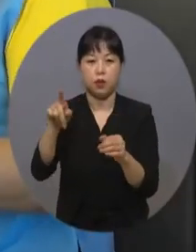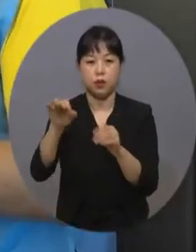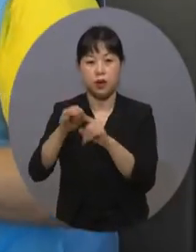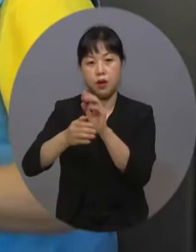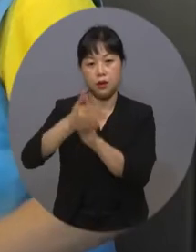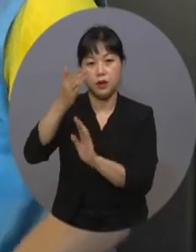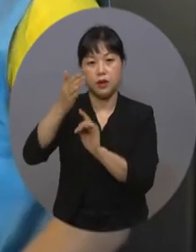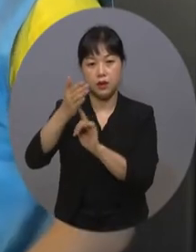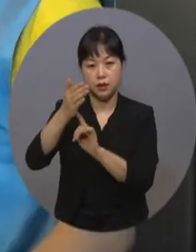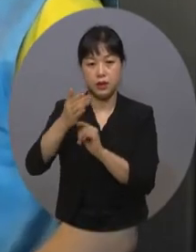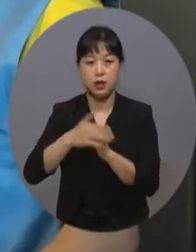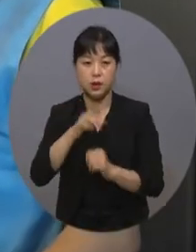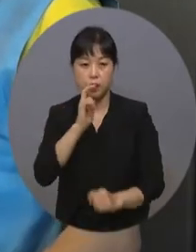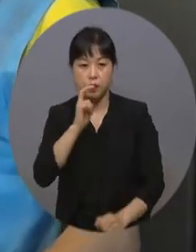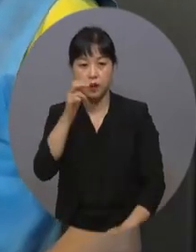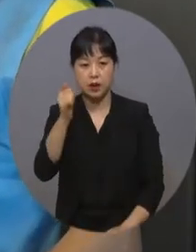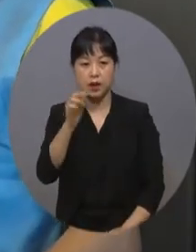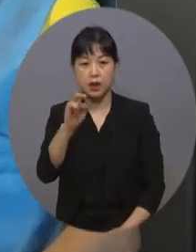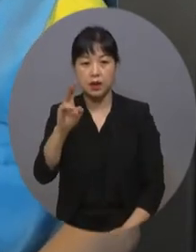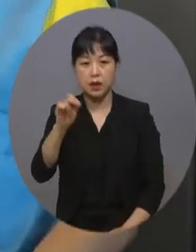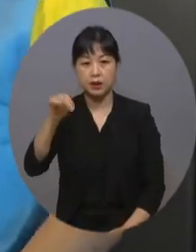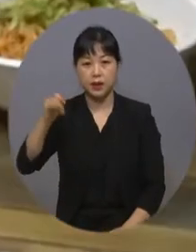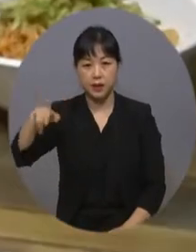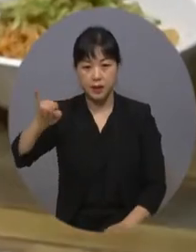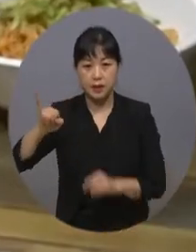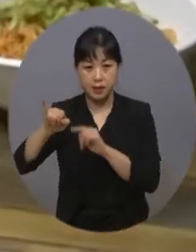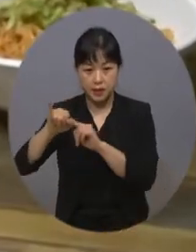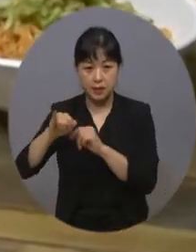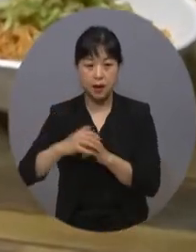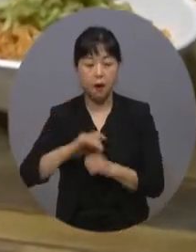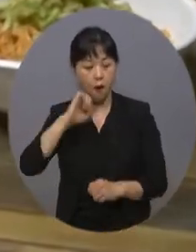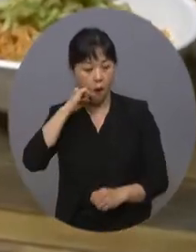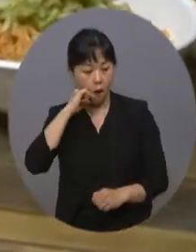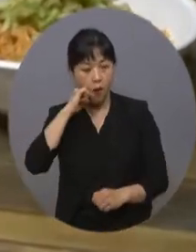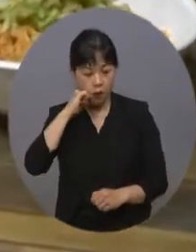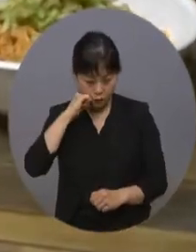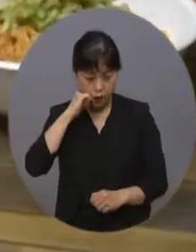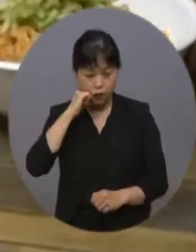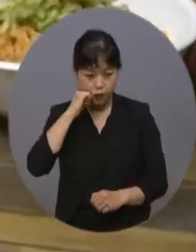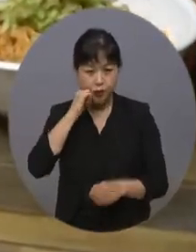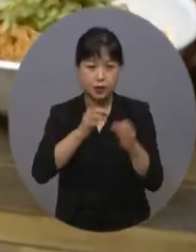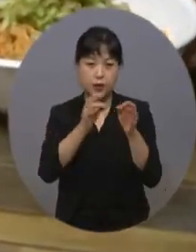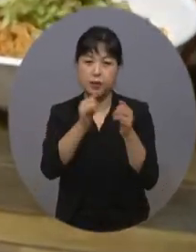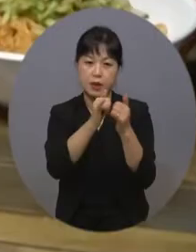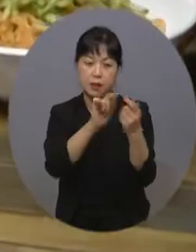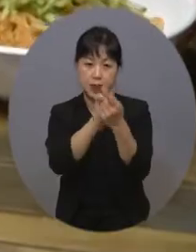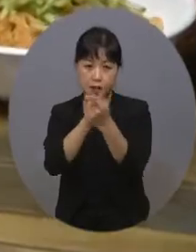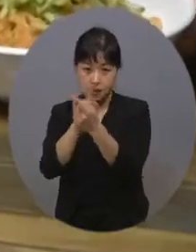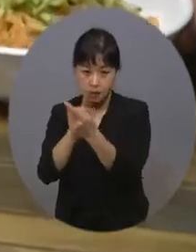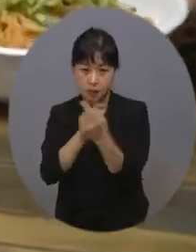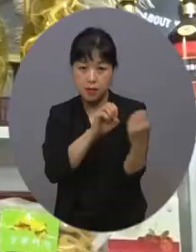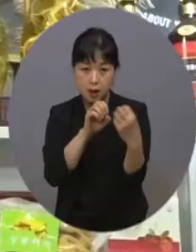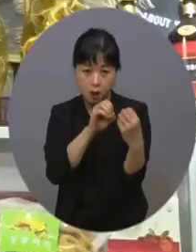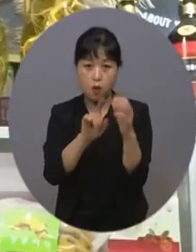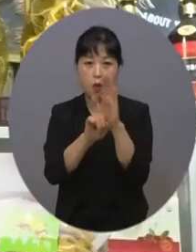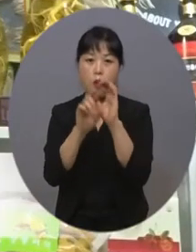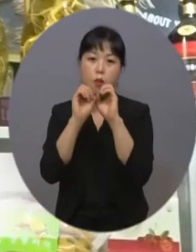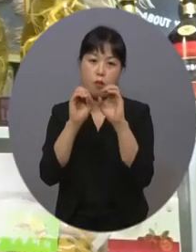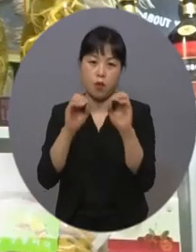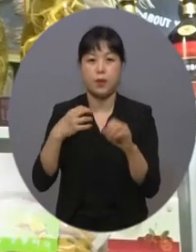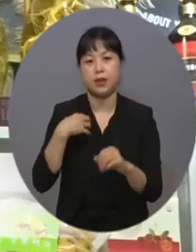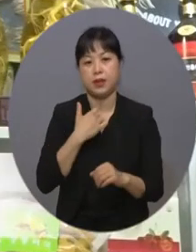품바 가수 양재기 씨가 어려움을 겪고 있는 지역 상인들을 찾아가 이야기를 나누고 홍보를 도왔습니다.